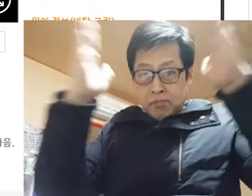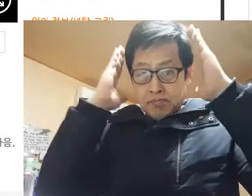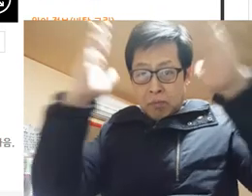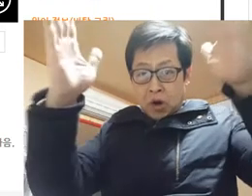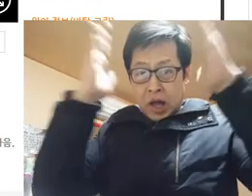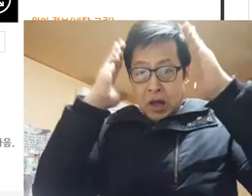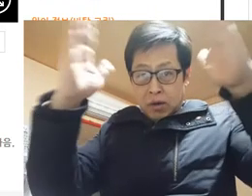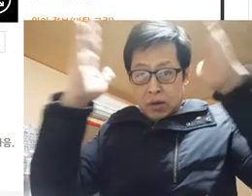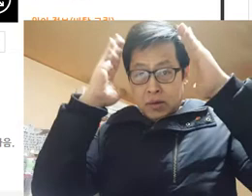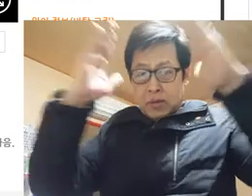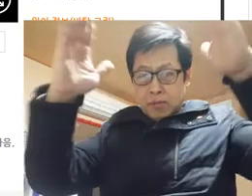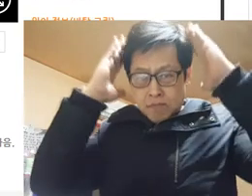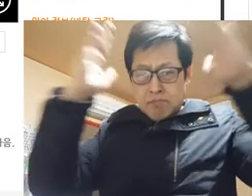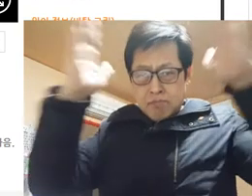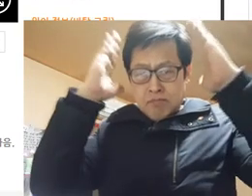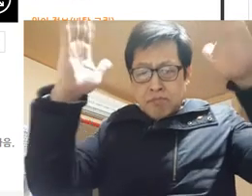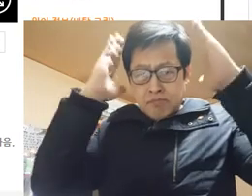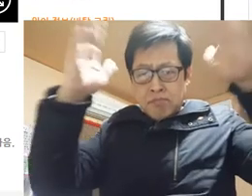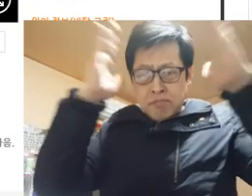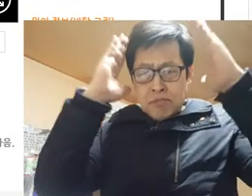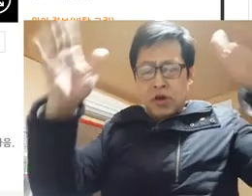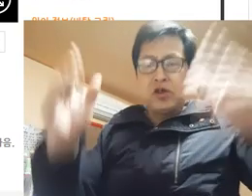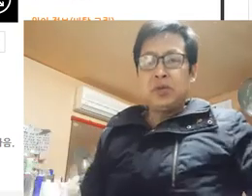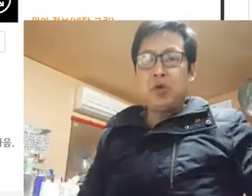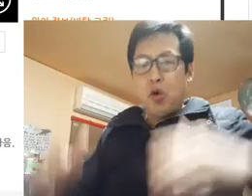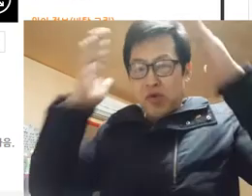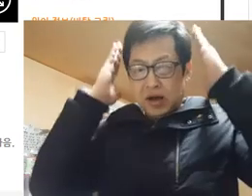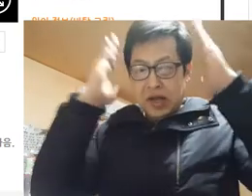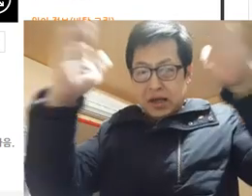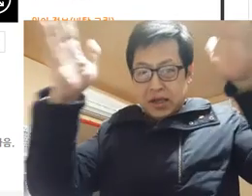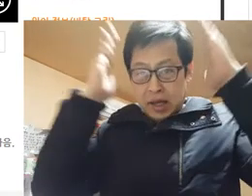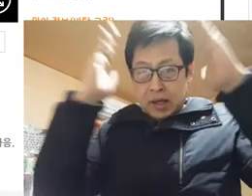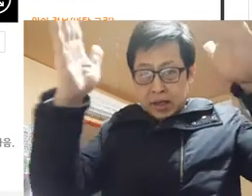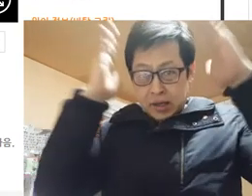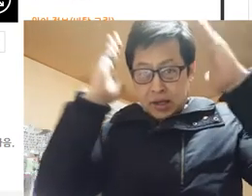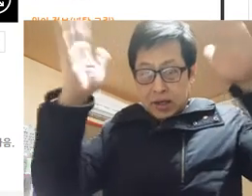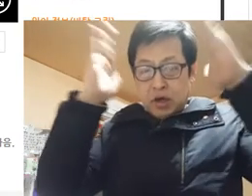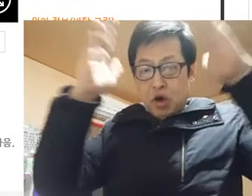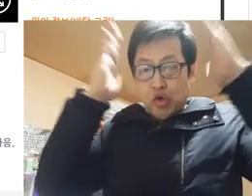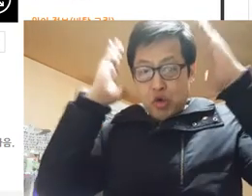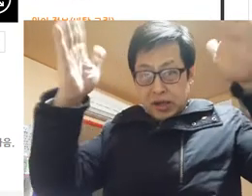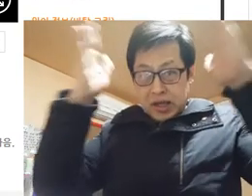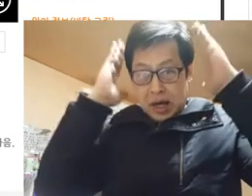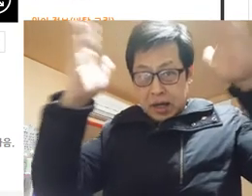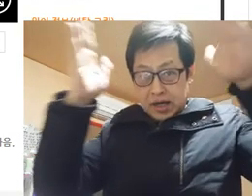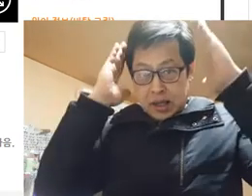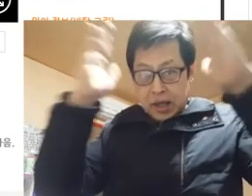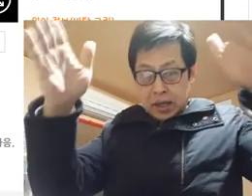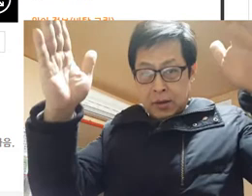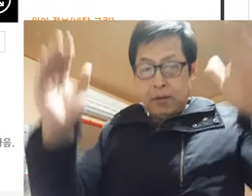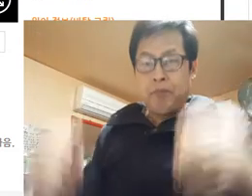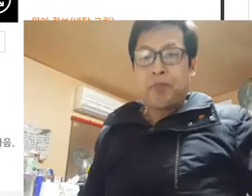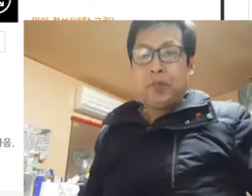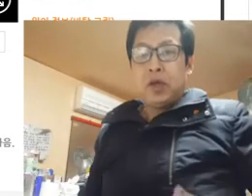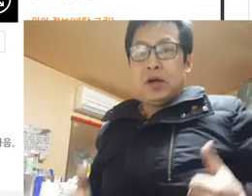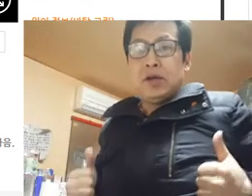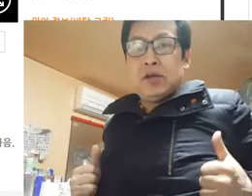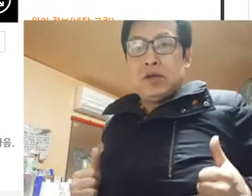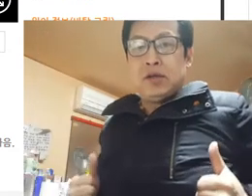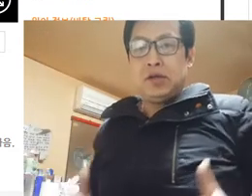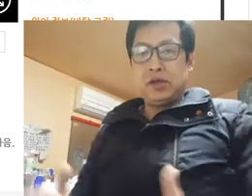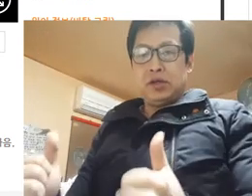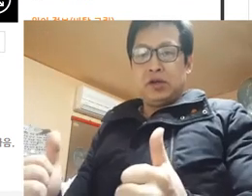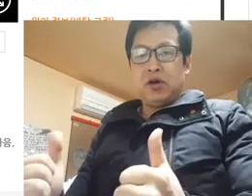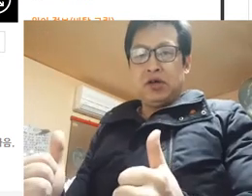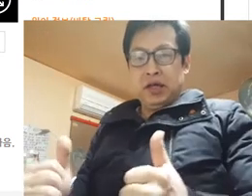뭘까요 열심히 공부하다 할 때 이렇게 연구하다 할 때 이거는